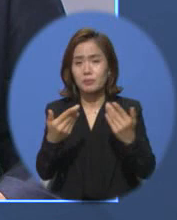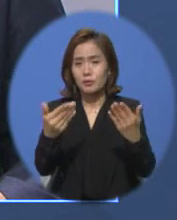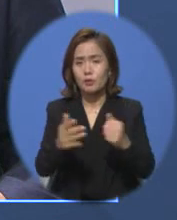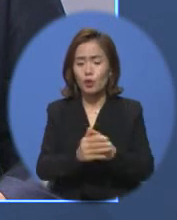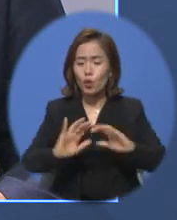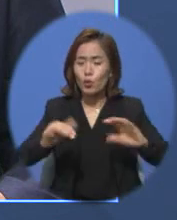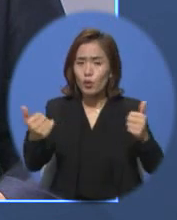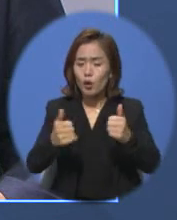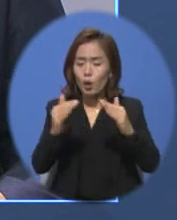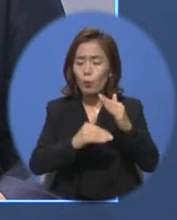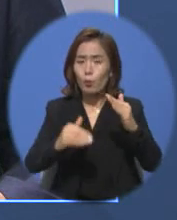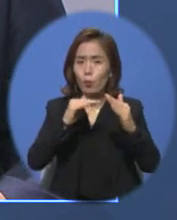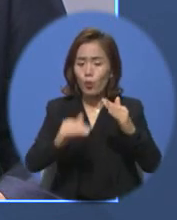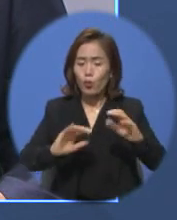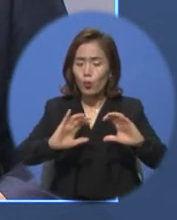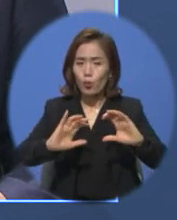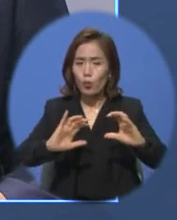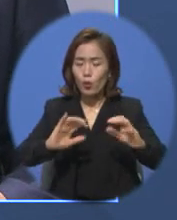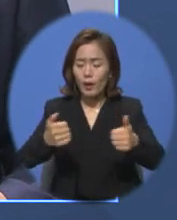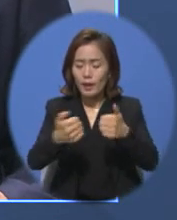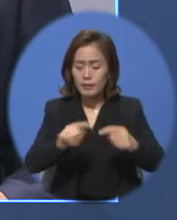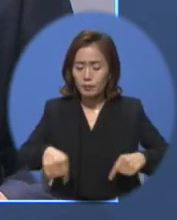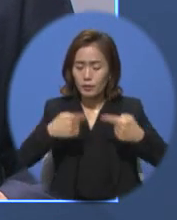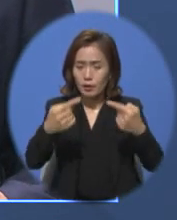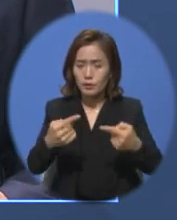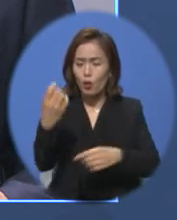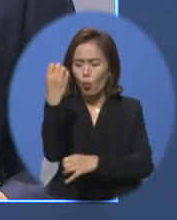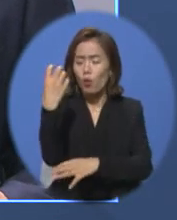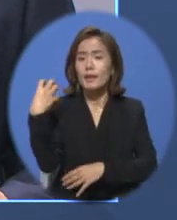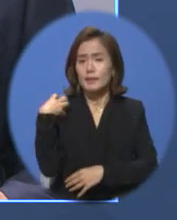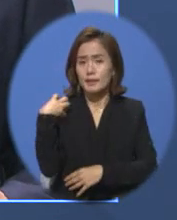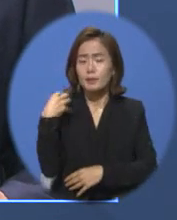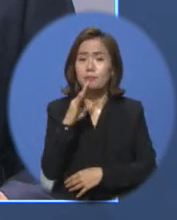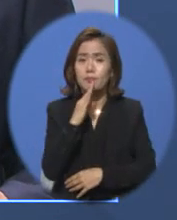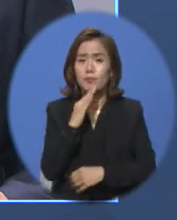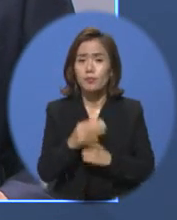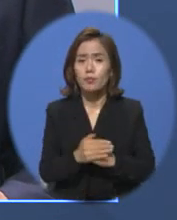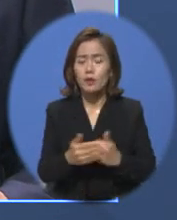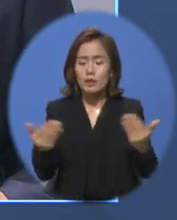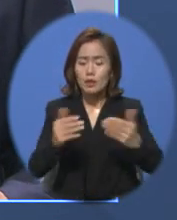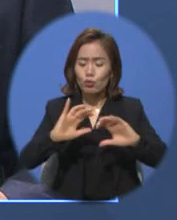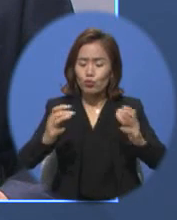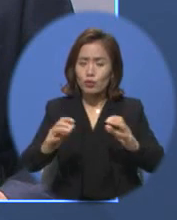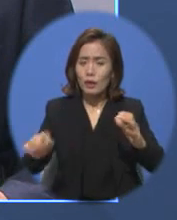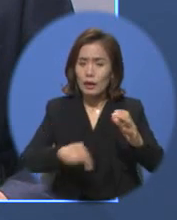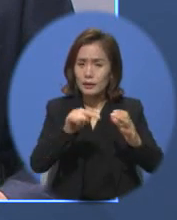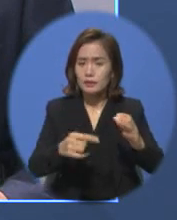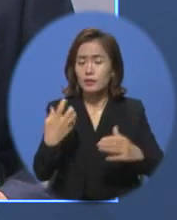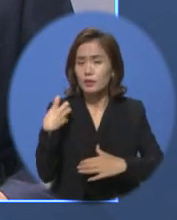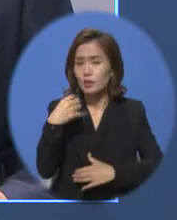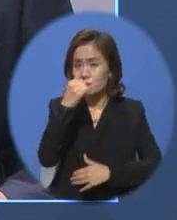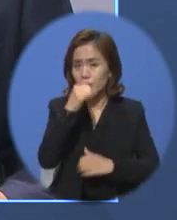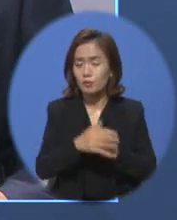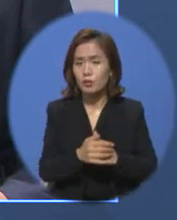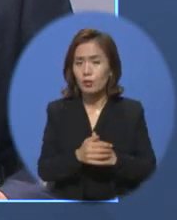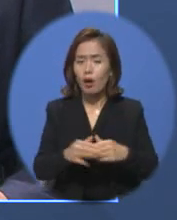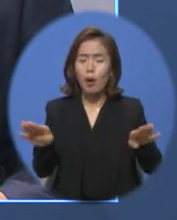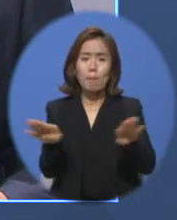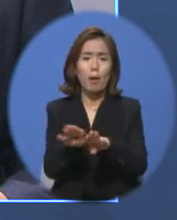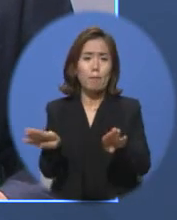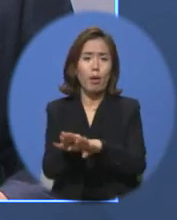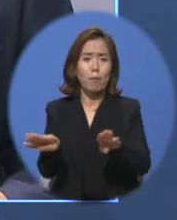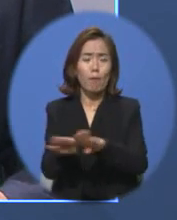국회의원의주요임무는 본회의와상임위원회회의에참석하는것입니다 .이일은국회에서진행됩니다 .당신